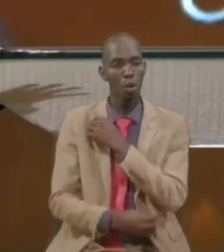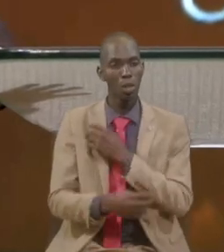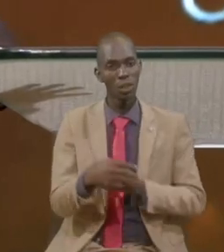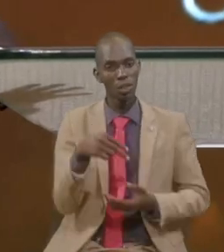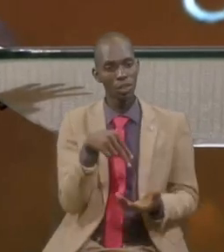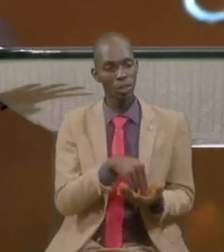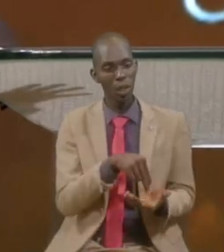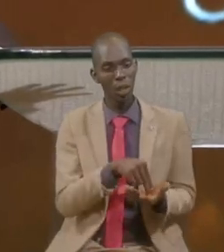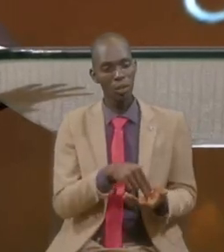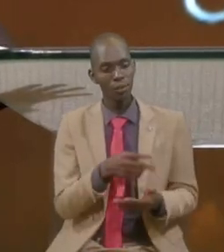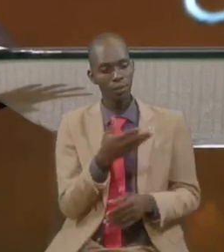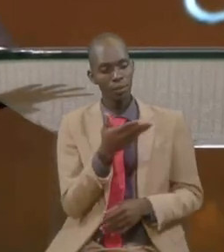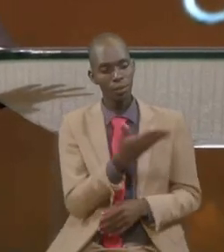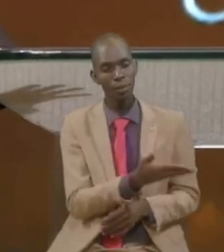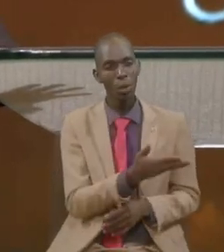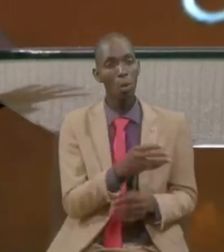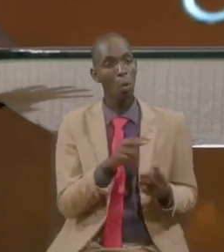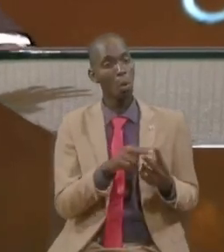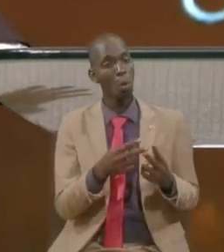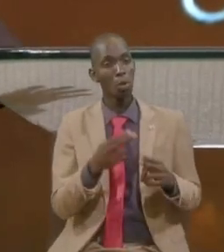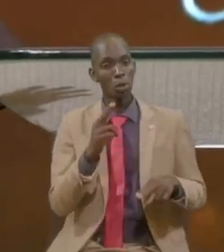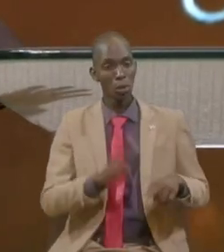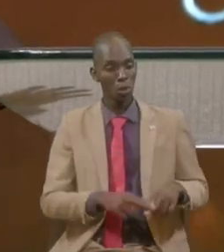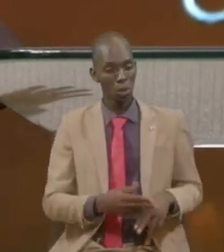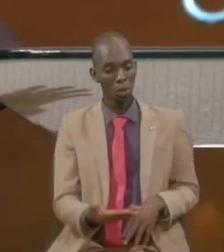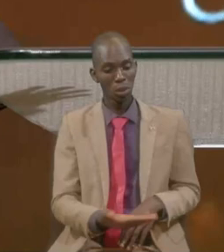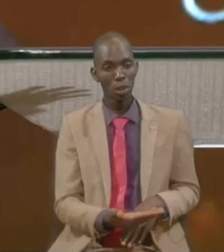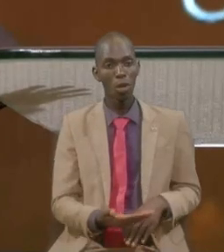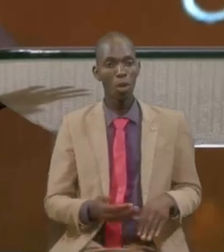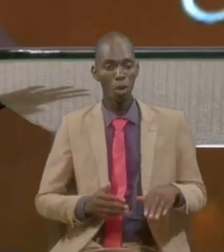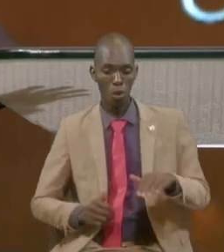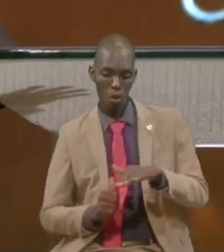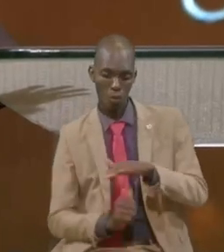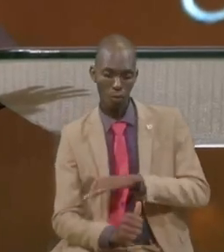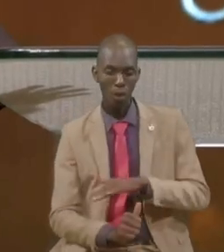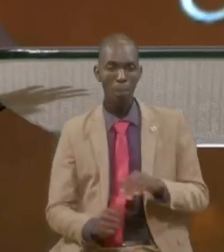pauvre, toi, tiens-toi là debout,